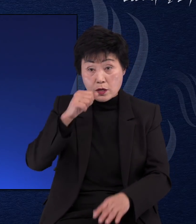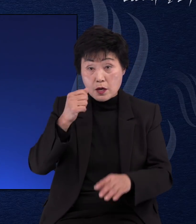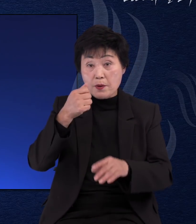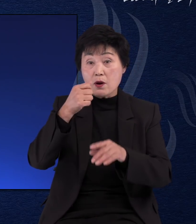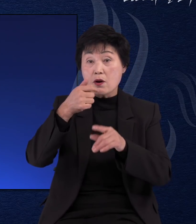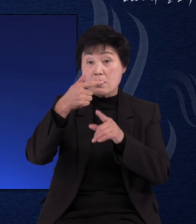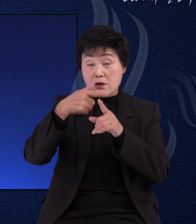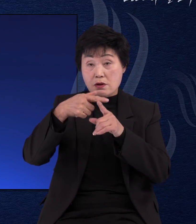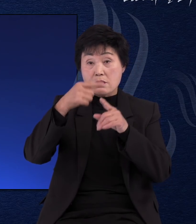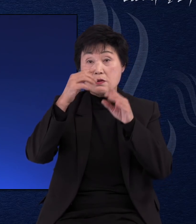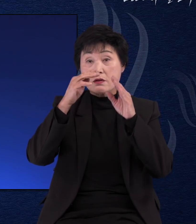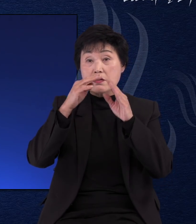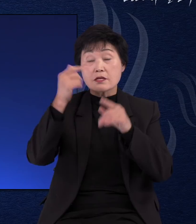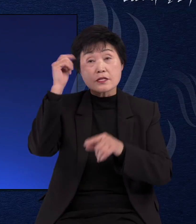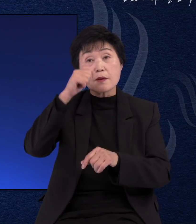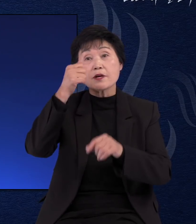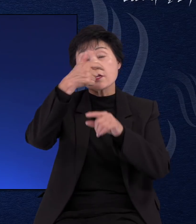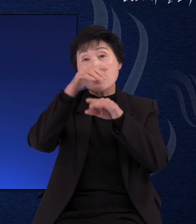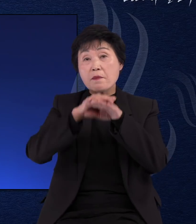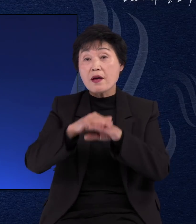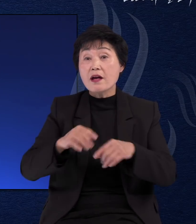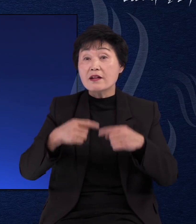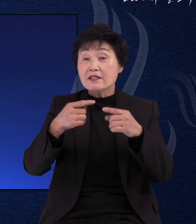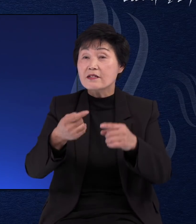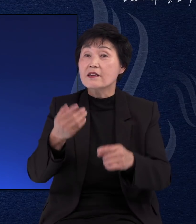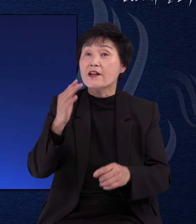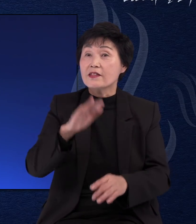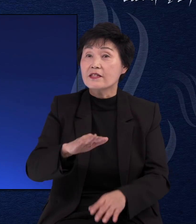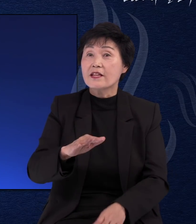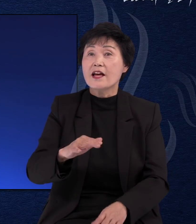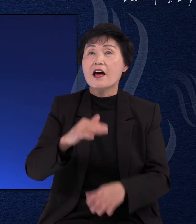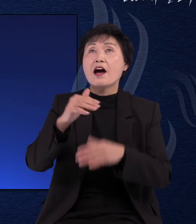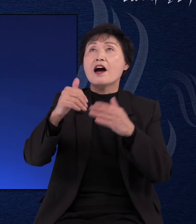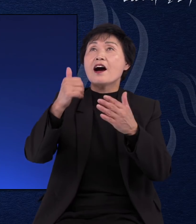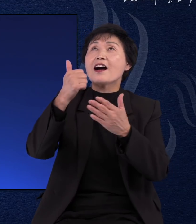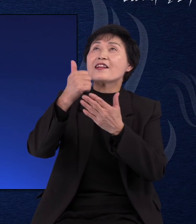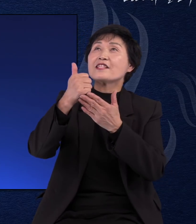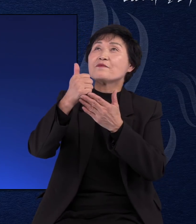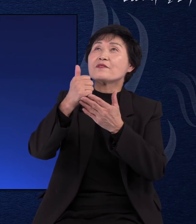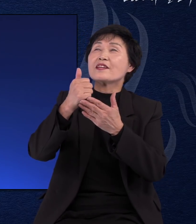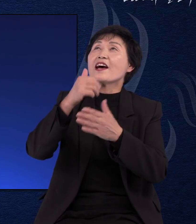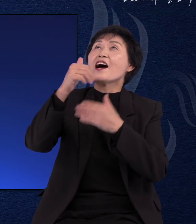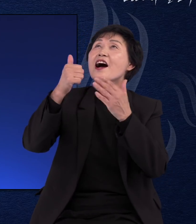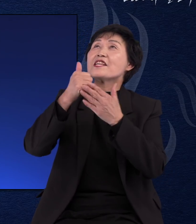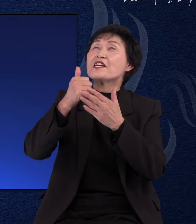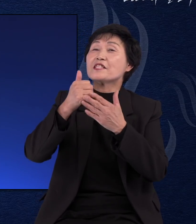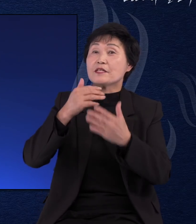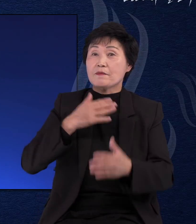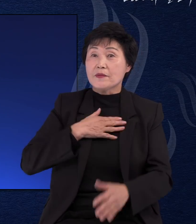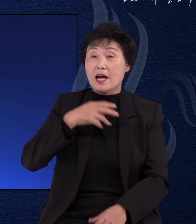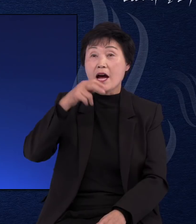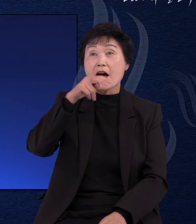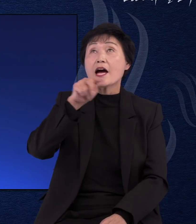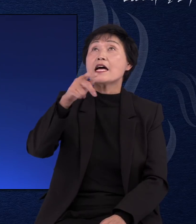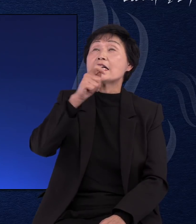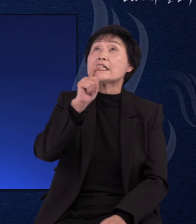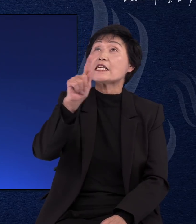앉아가지고 간단하죠. 뭐 목사님 설교 마치고 난 뒤에 하나님한테 사관학교 가는 거 맞지요? 하고 일어나면 되는 거거든요.